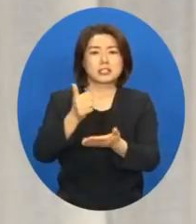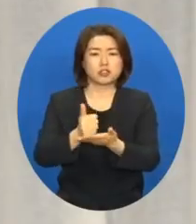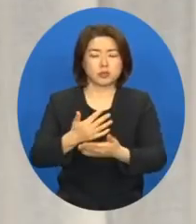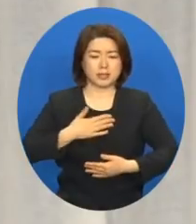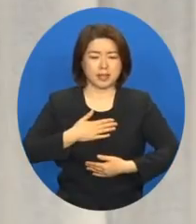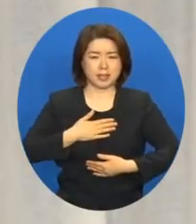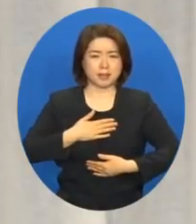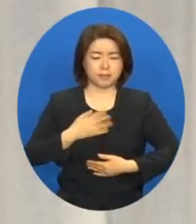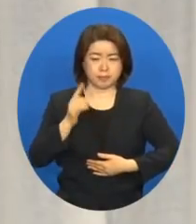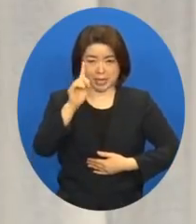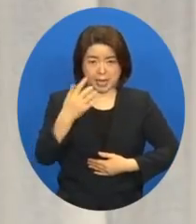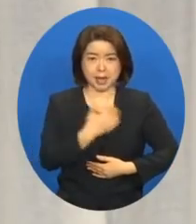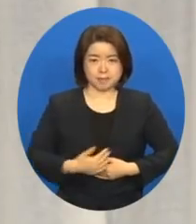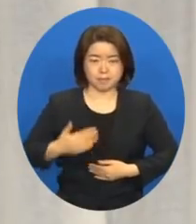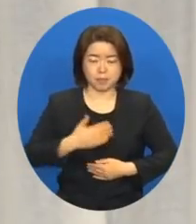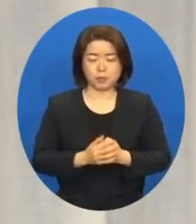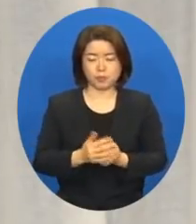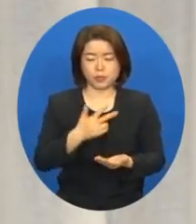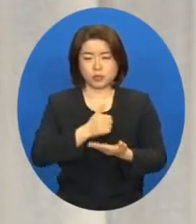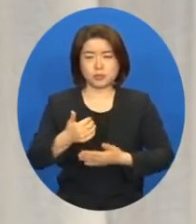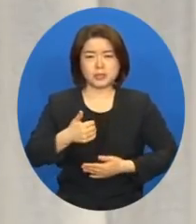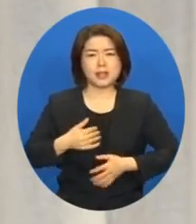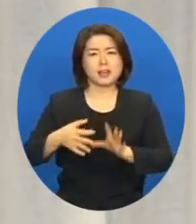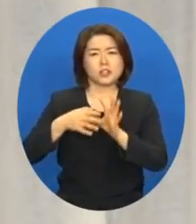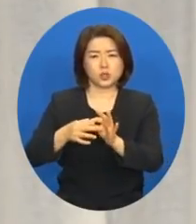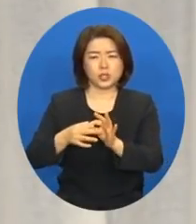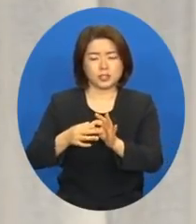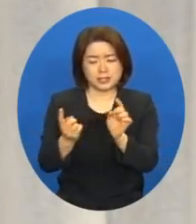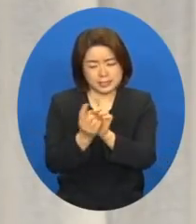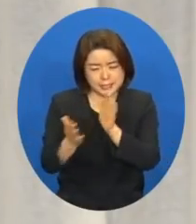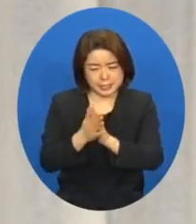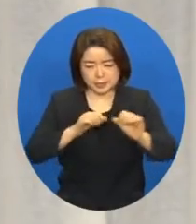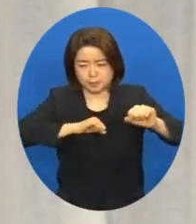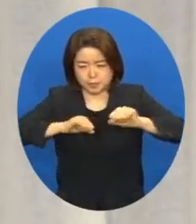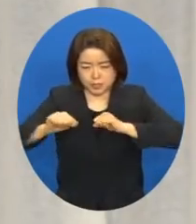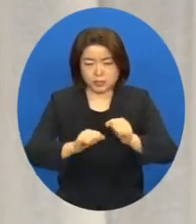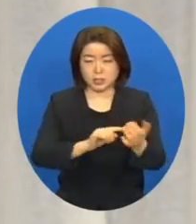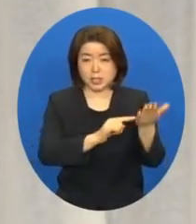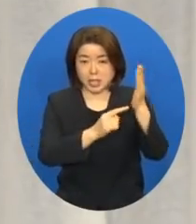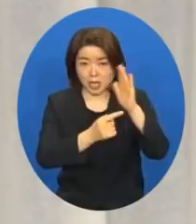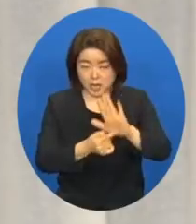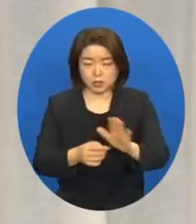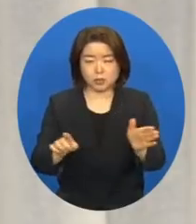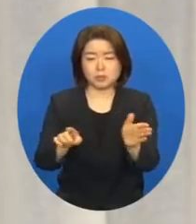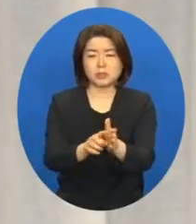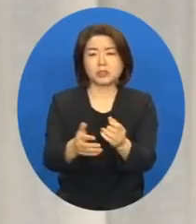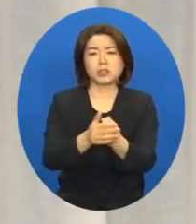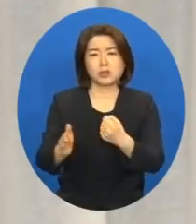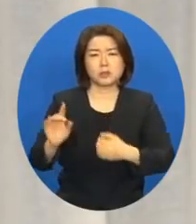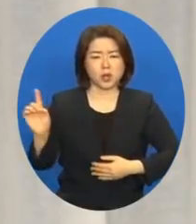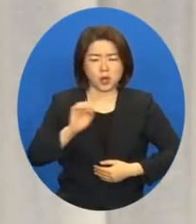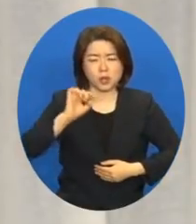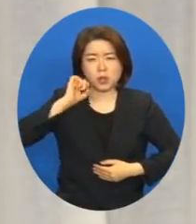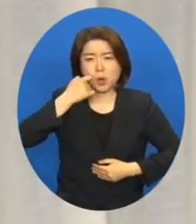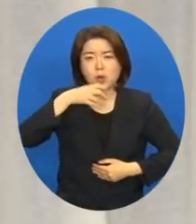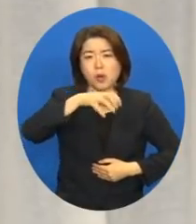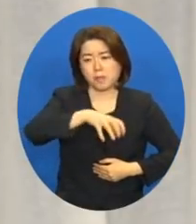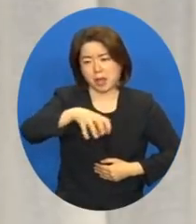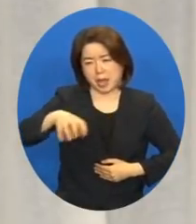한 몸이고 주님이 자기를 통해서 친히 역사하실 것을 믿었기 때문에 어떤 어려움 앞에서도